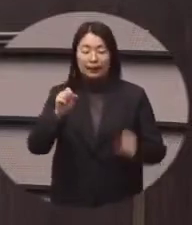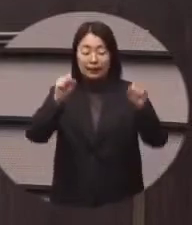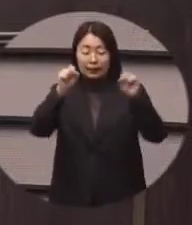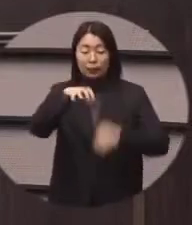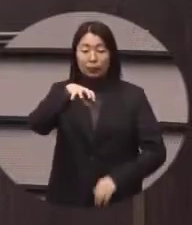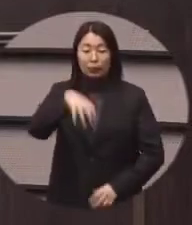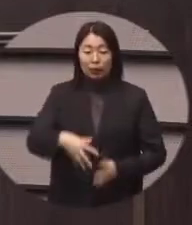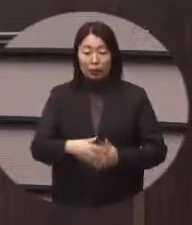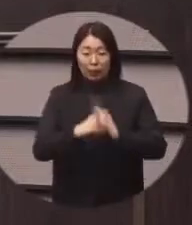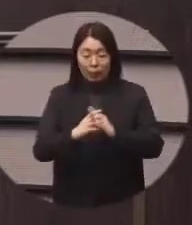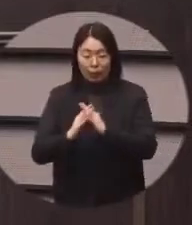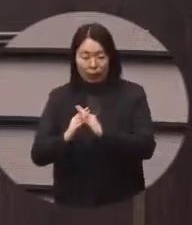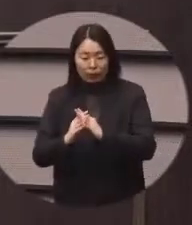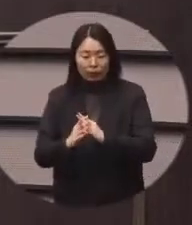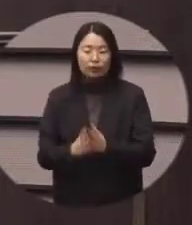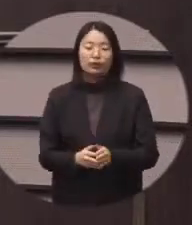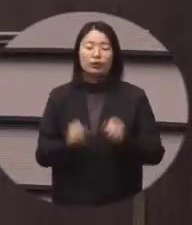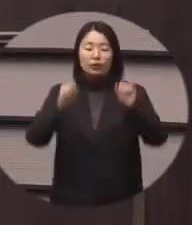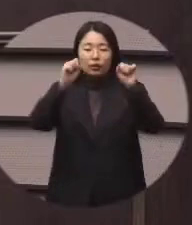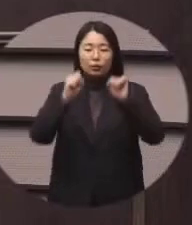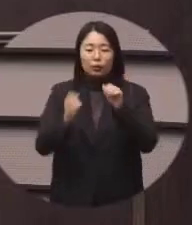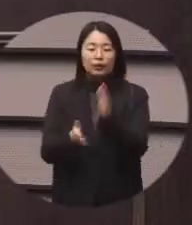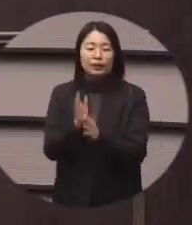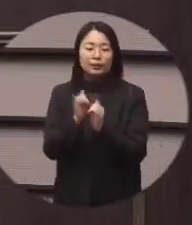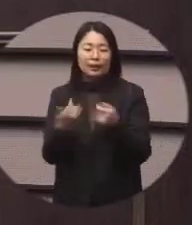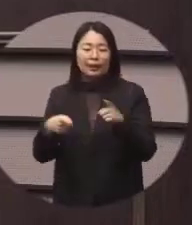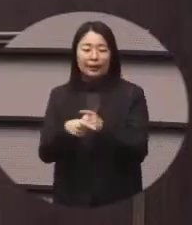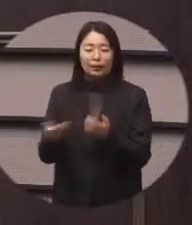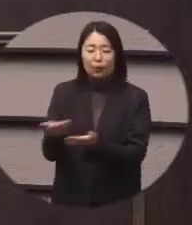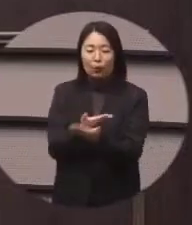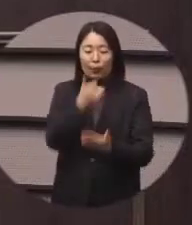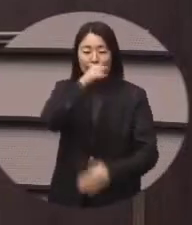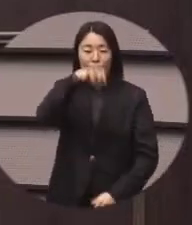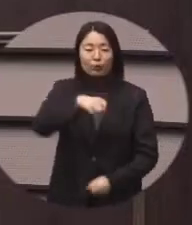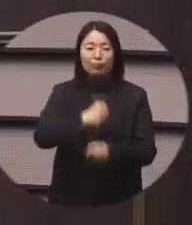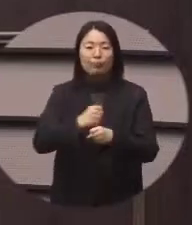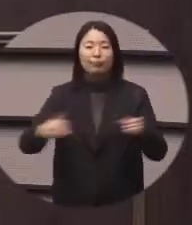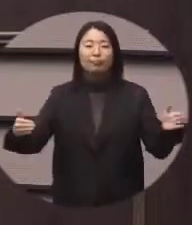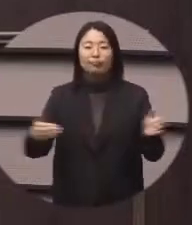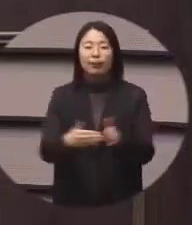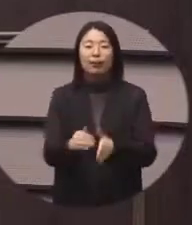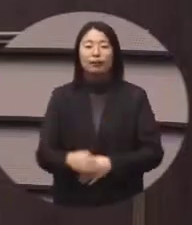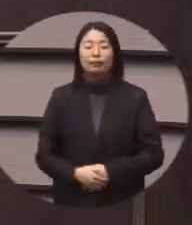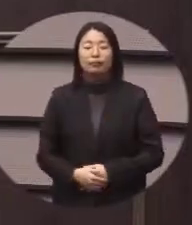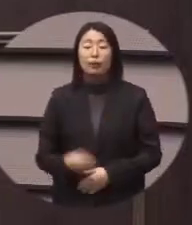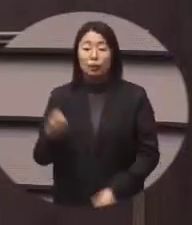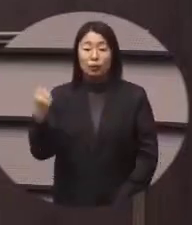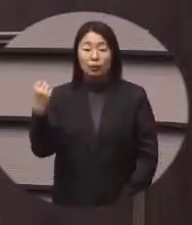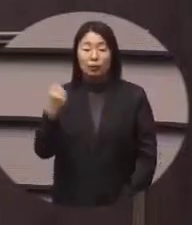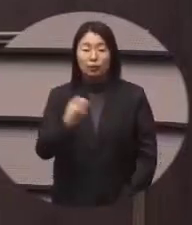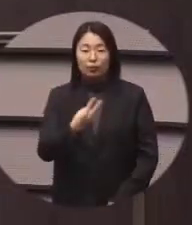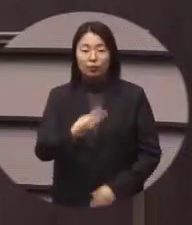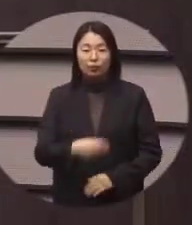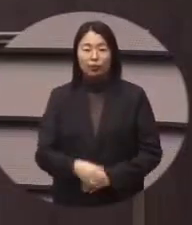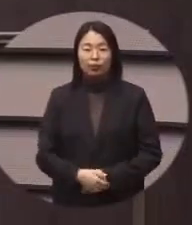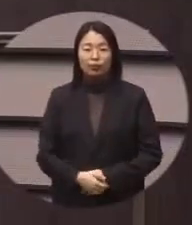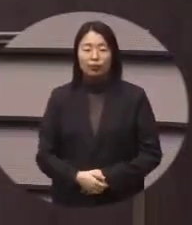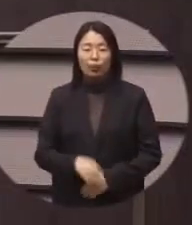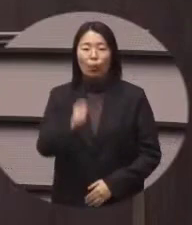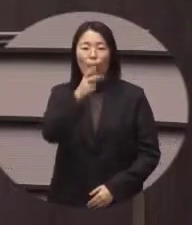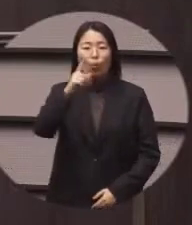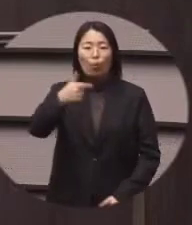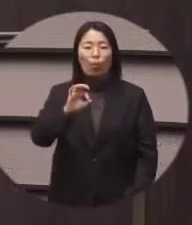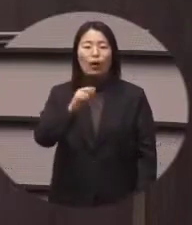시민과 함께하는 공간을 지역 곳곳에 채워나갔습니다. 아울려 금년도에 개관한 만선리